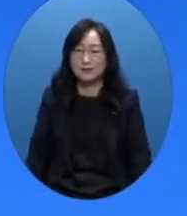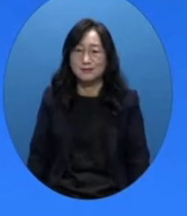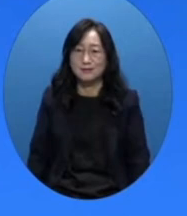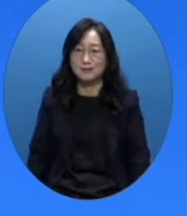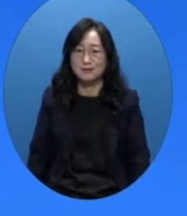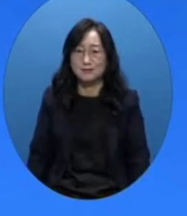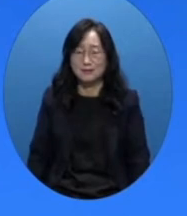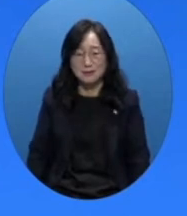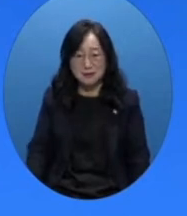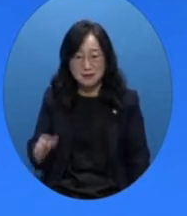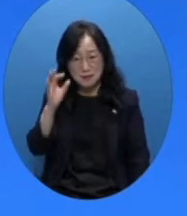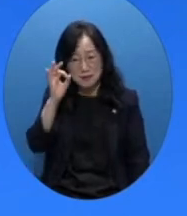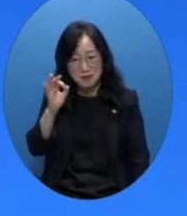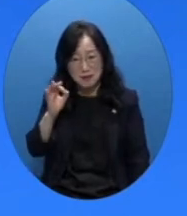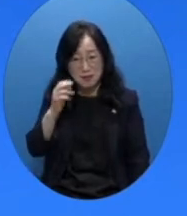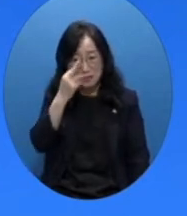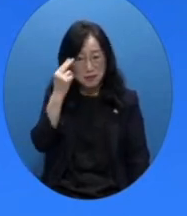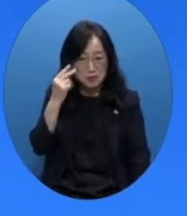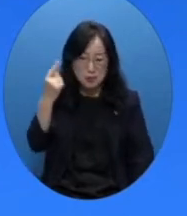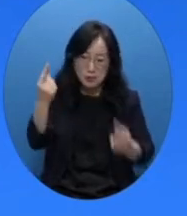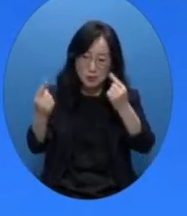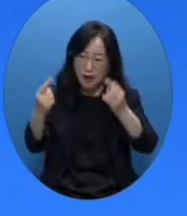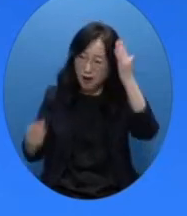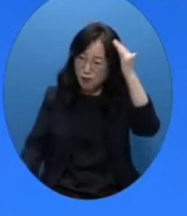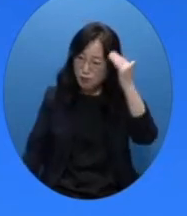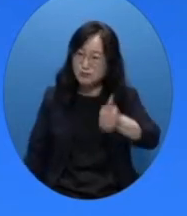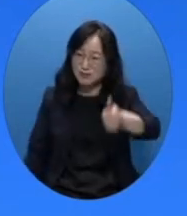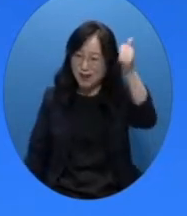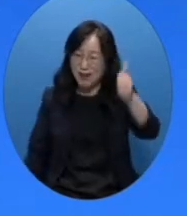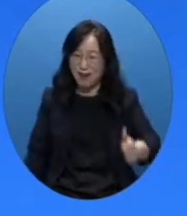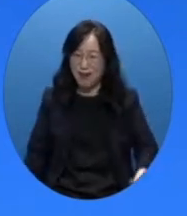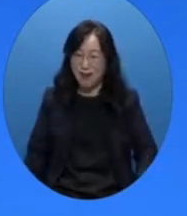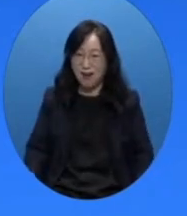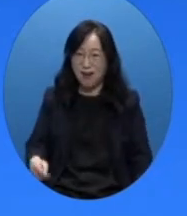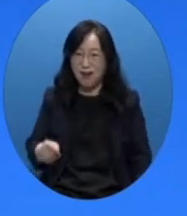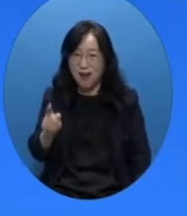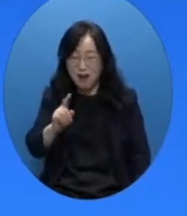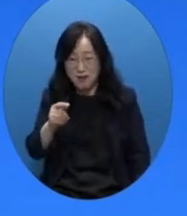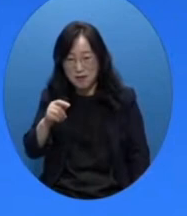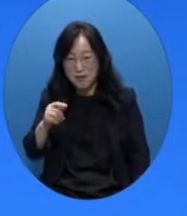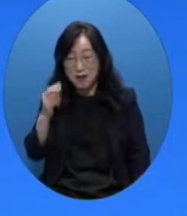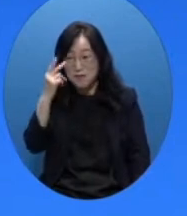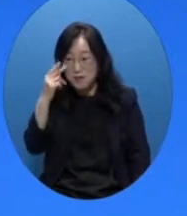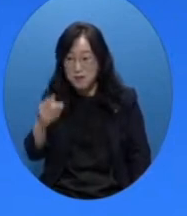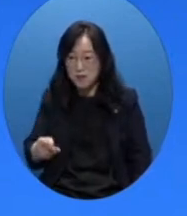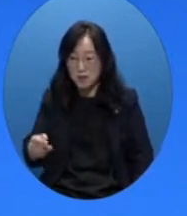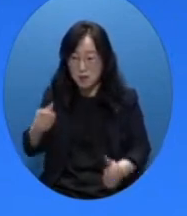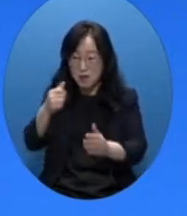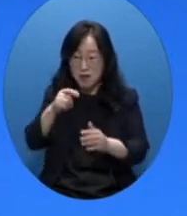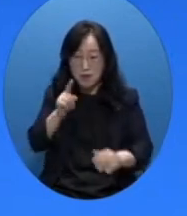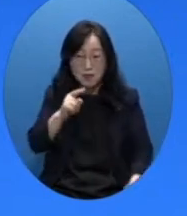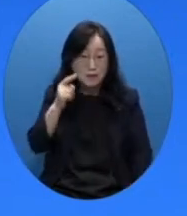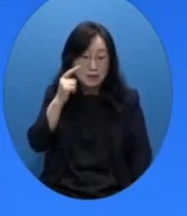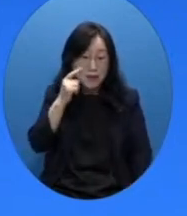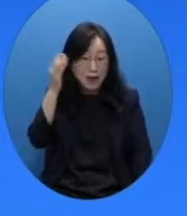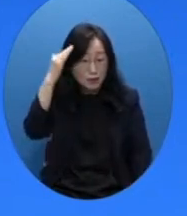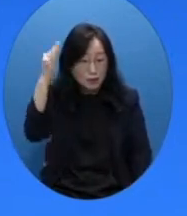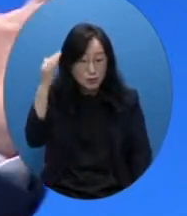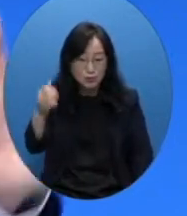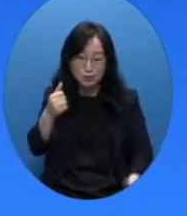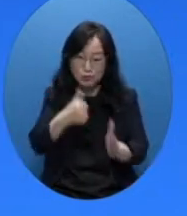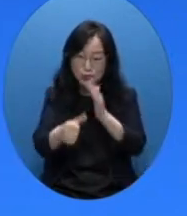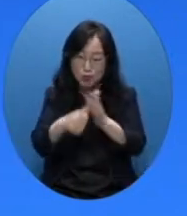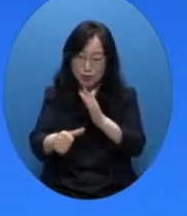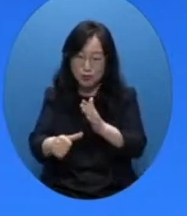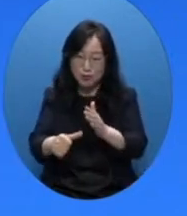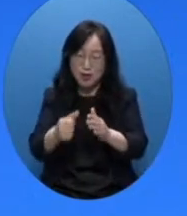그거 보면 우리나라보다 훨씬 더 잘 살아요. 집에서 다 싸가지고 들어와서 도로 다 풀러서 다 채워주잖아요. 근데 미국에서는